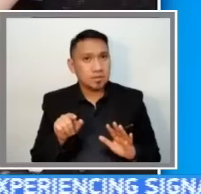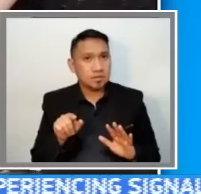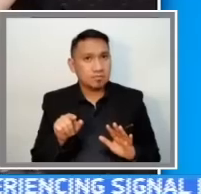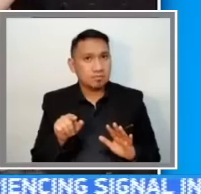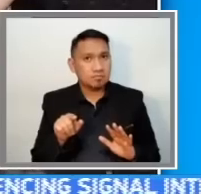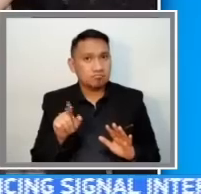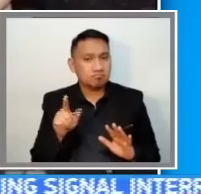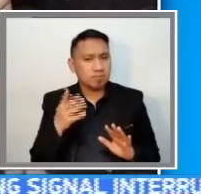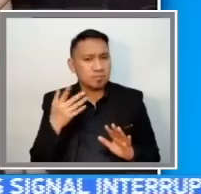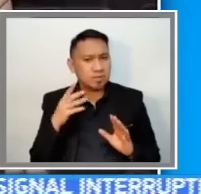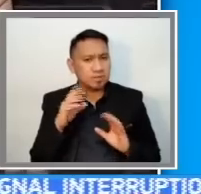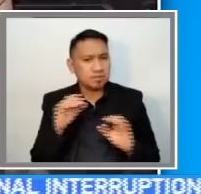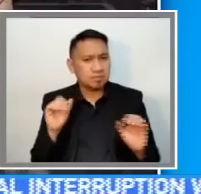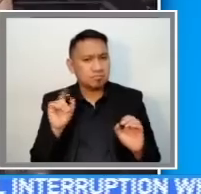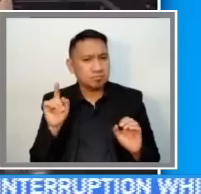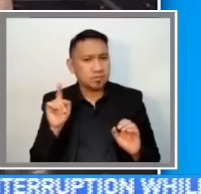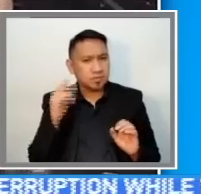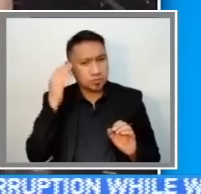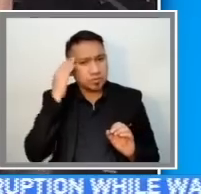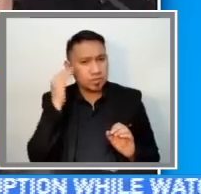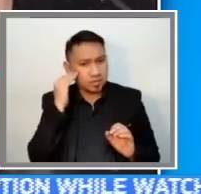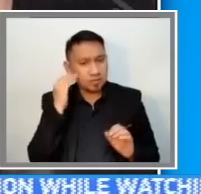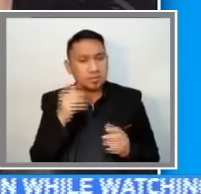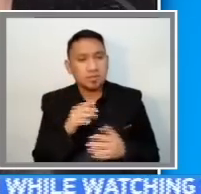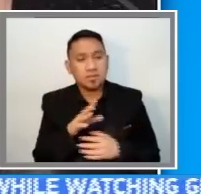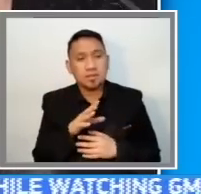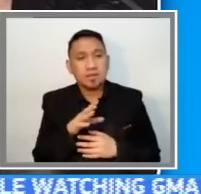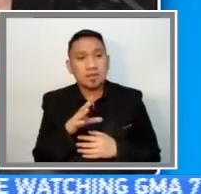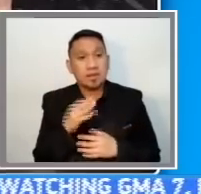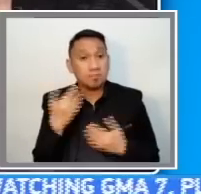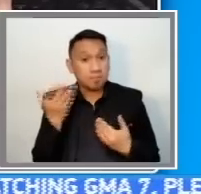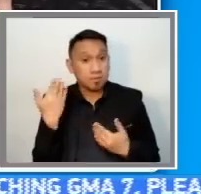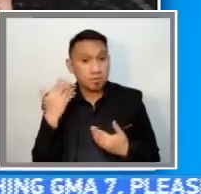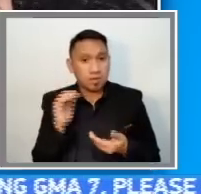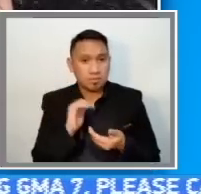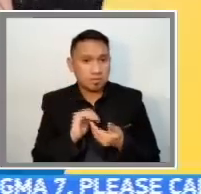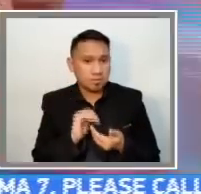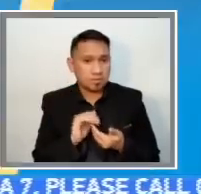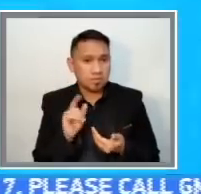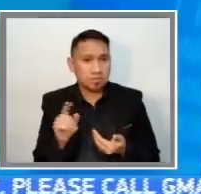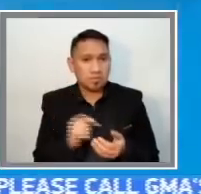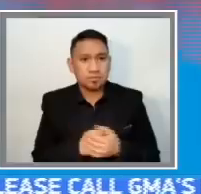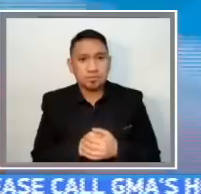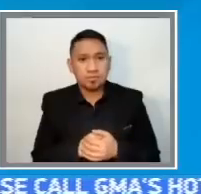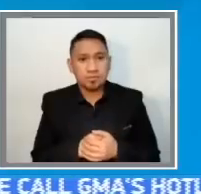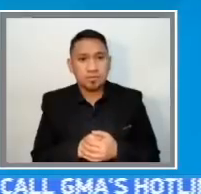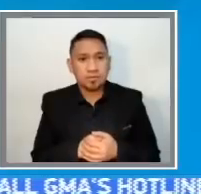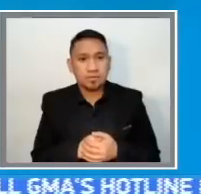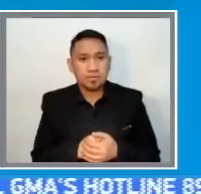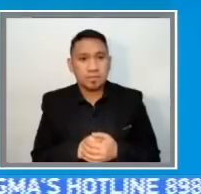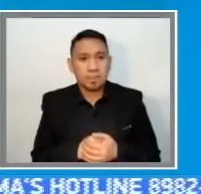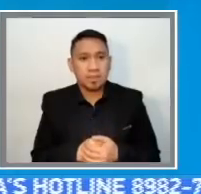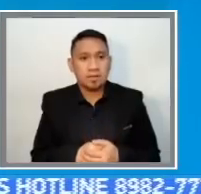Abril. Dati na nagkaroon ng collab ang Blackpink at si Lady Gaga sa kantang Sour Candy.